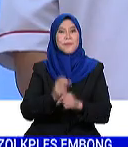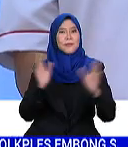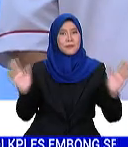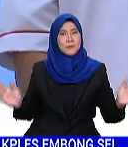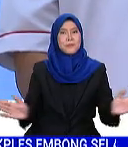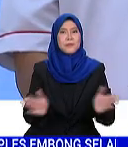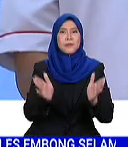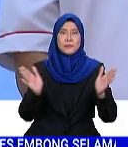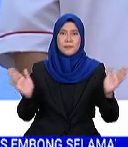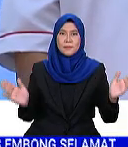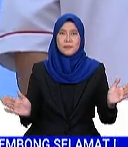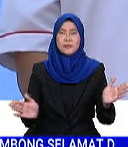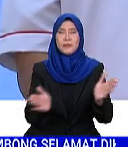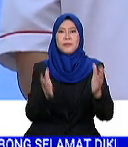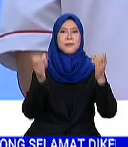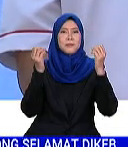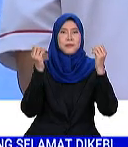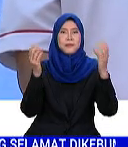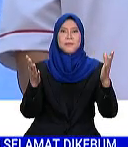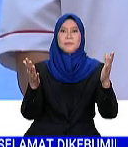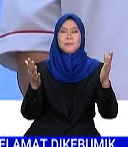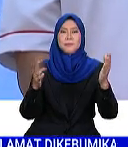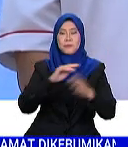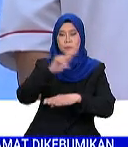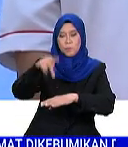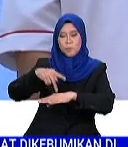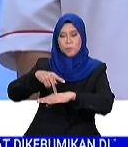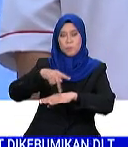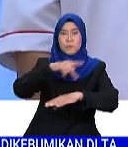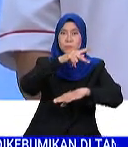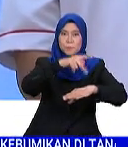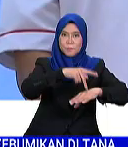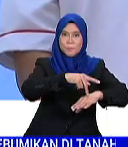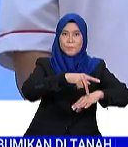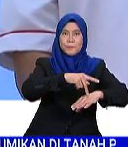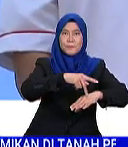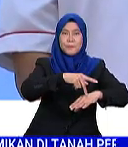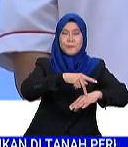menggalakkan lebih banyak lagi seperti pulau-pulau,